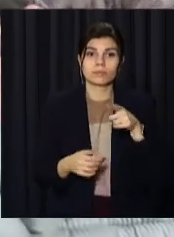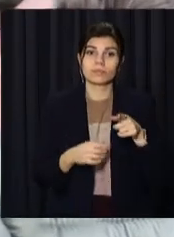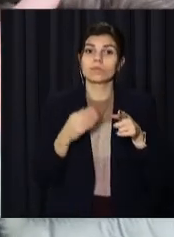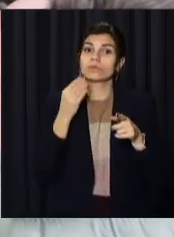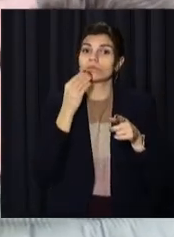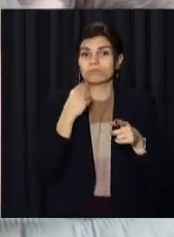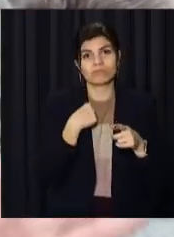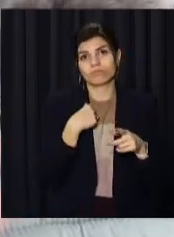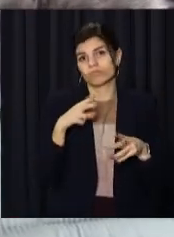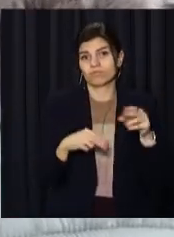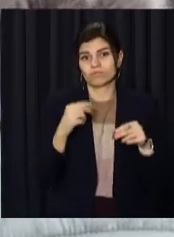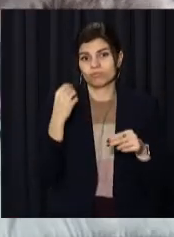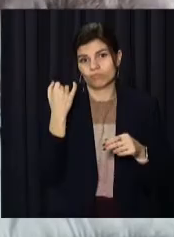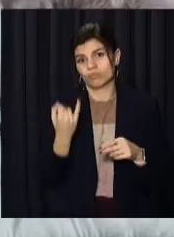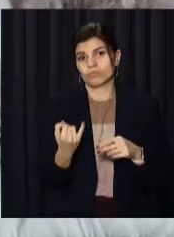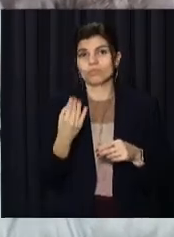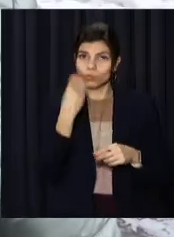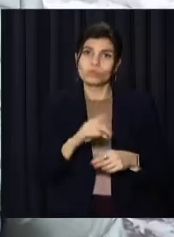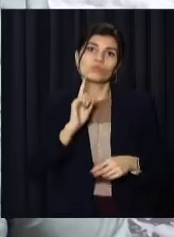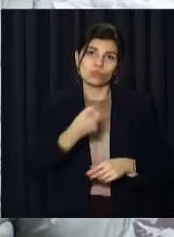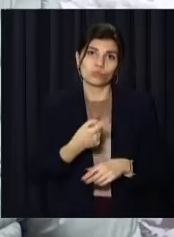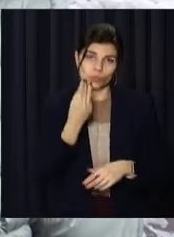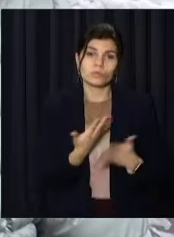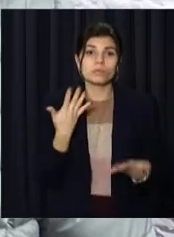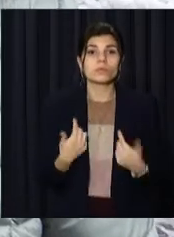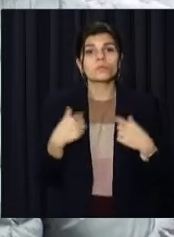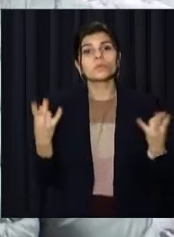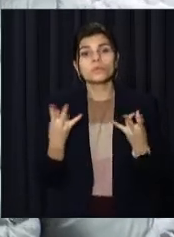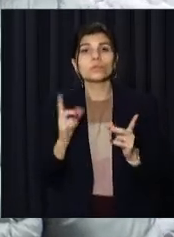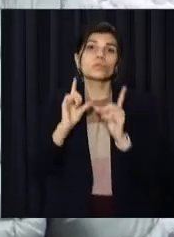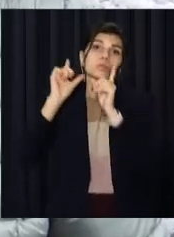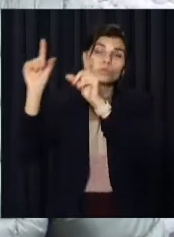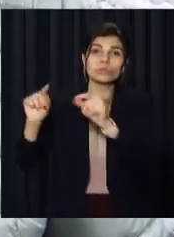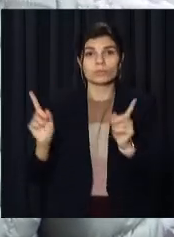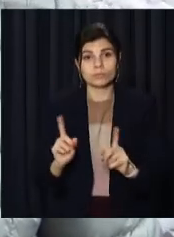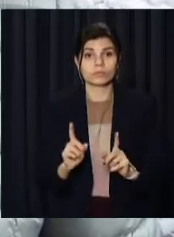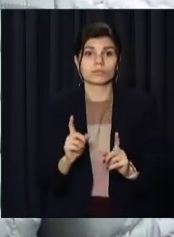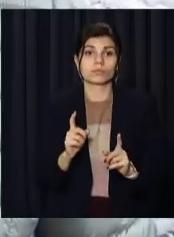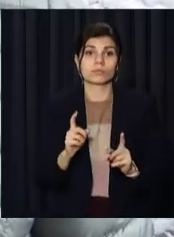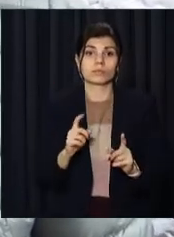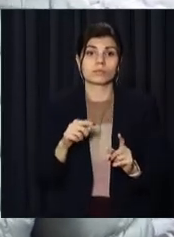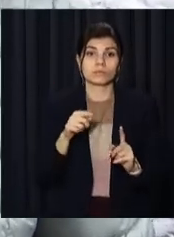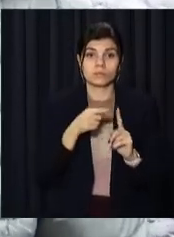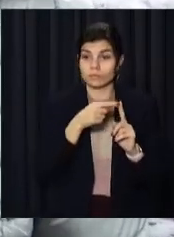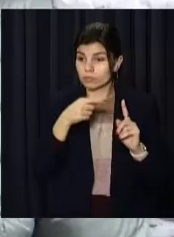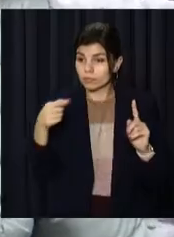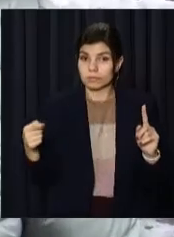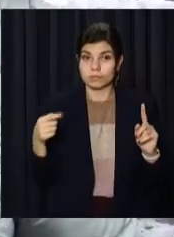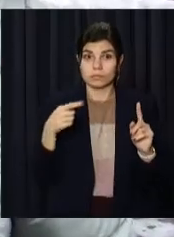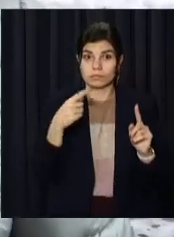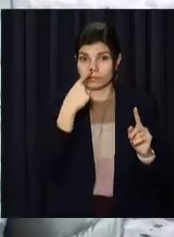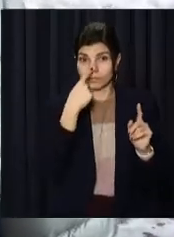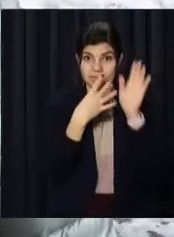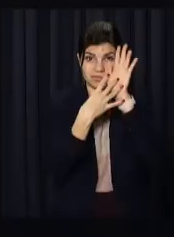когда он діє рік. Якщо мені треба буде куди-то виїжджати, то 9 місяців у мене